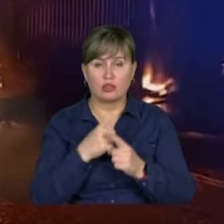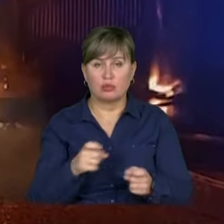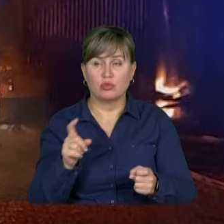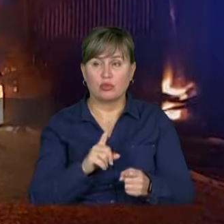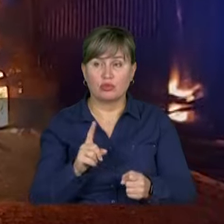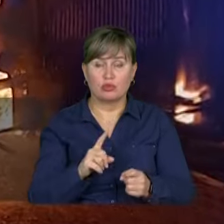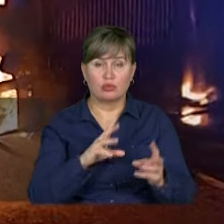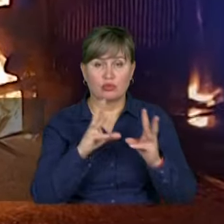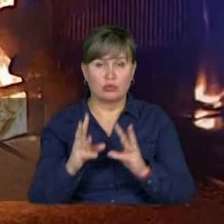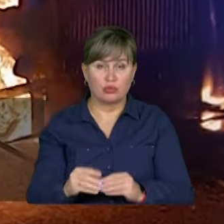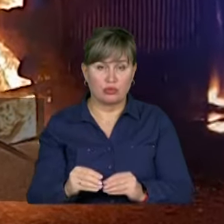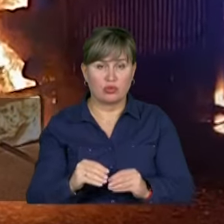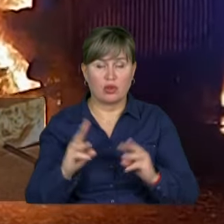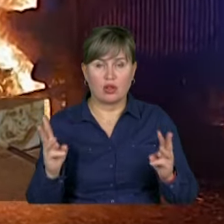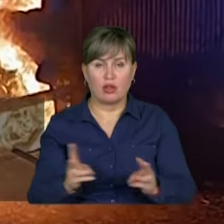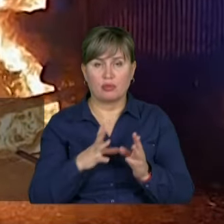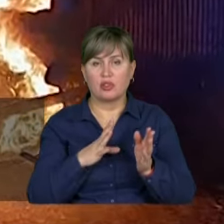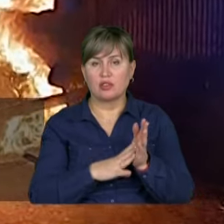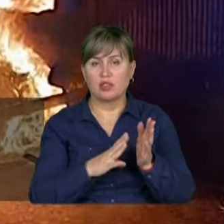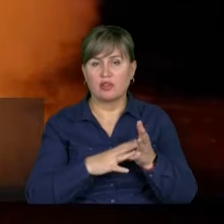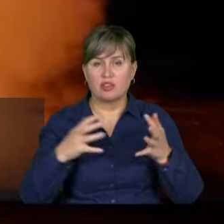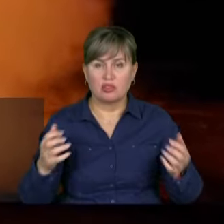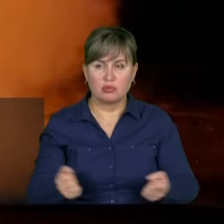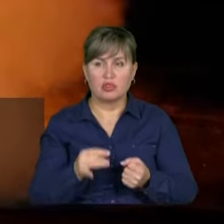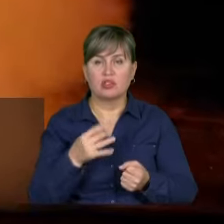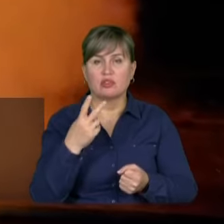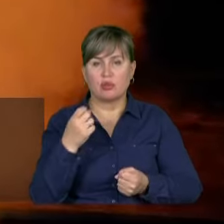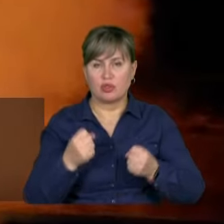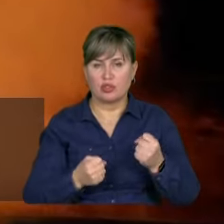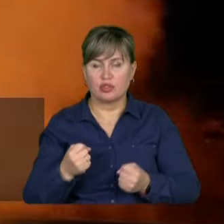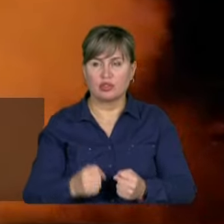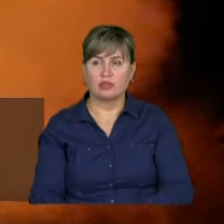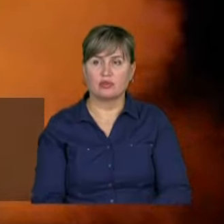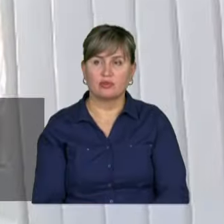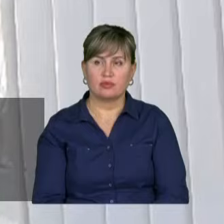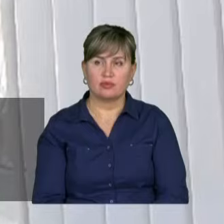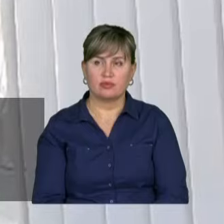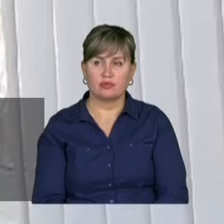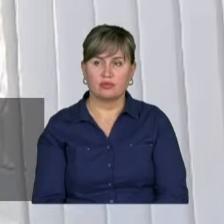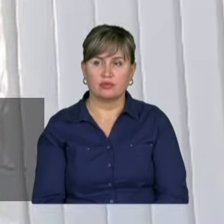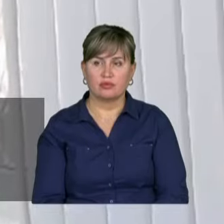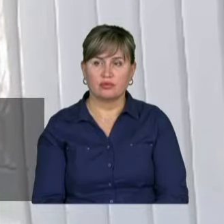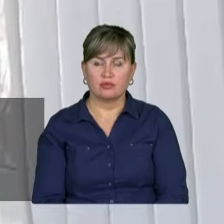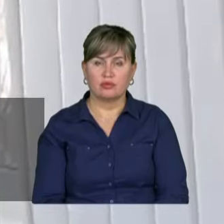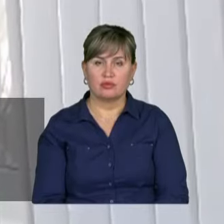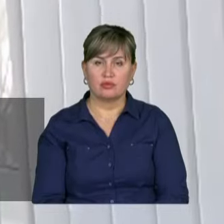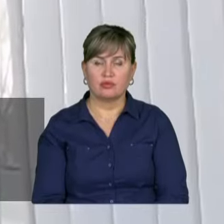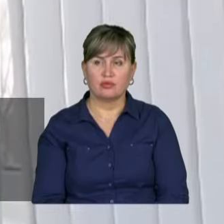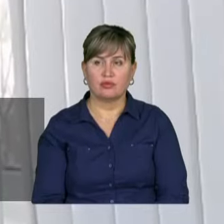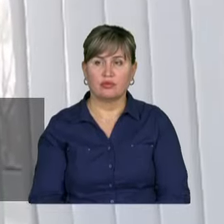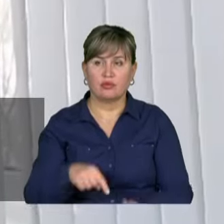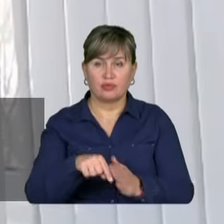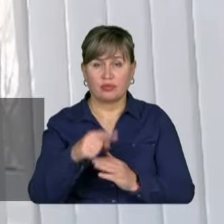в тушении огня задействовали 9 спасателей и 2 единицы техники. В 32 километрах от пожарной